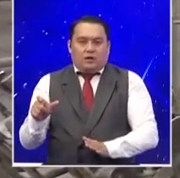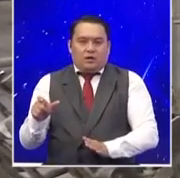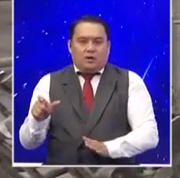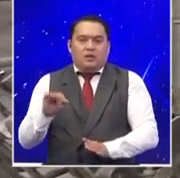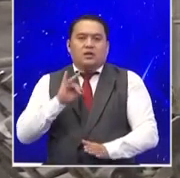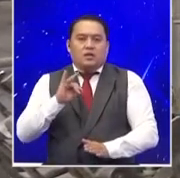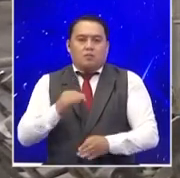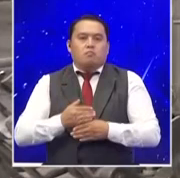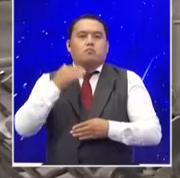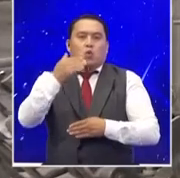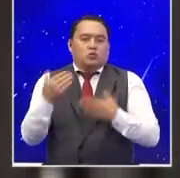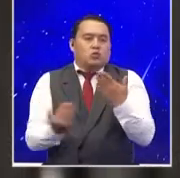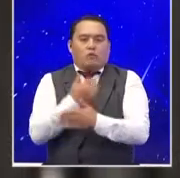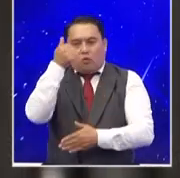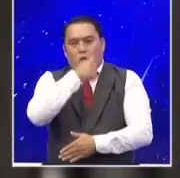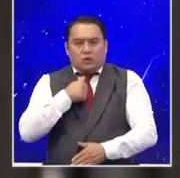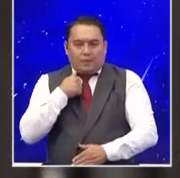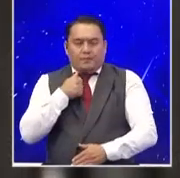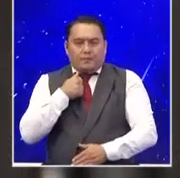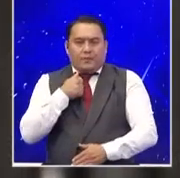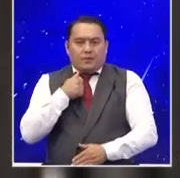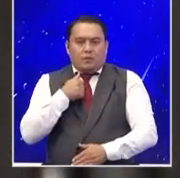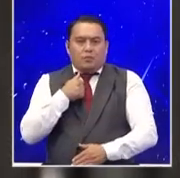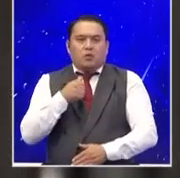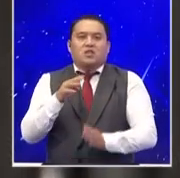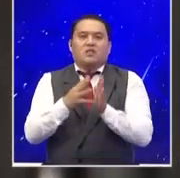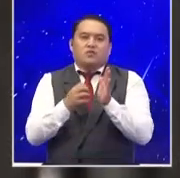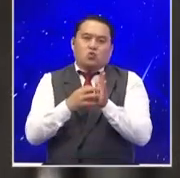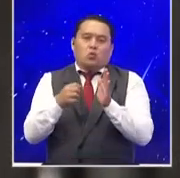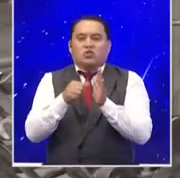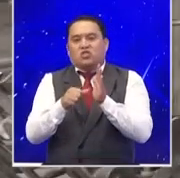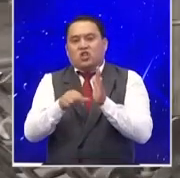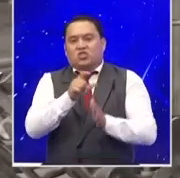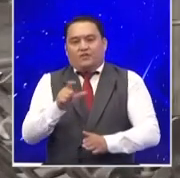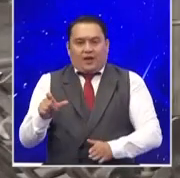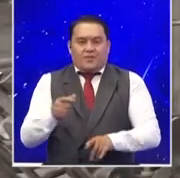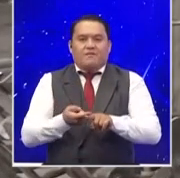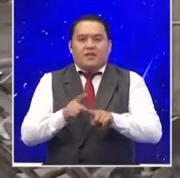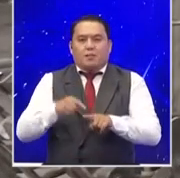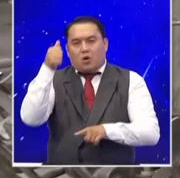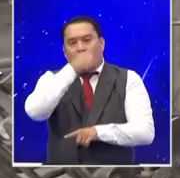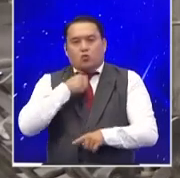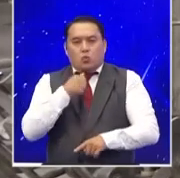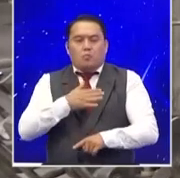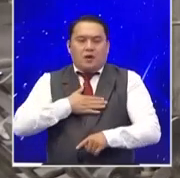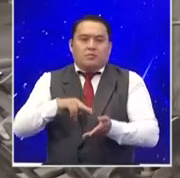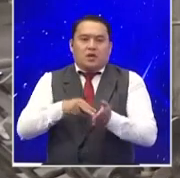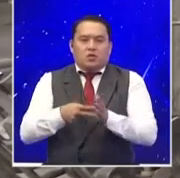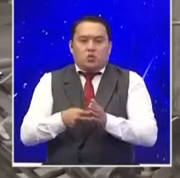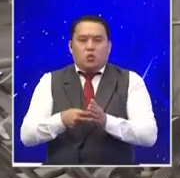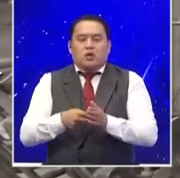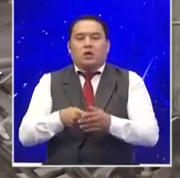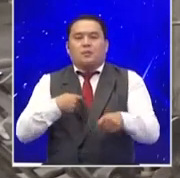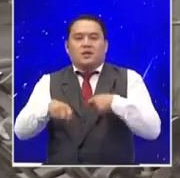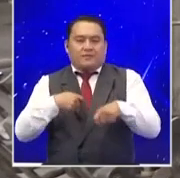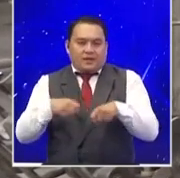человек, а уже с Нового года полная численность будет около 960 человек. В этом году и на следующий год мы пока планируем только на внутренний